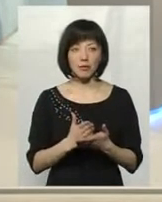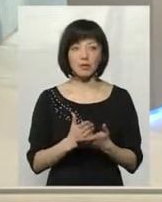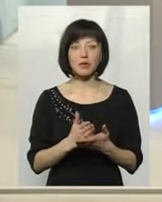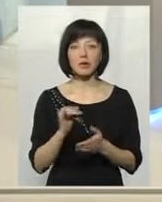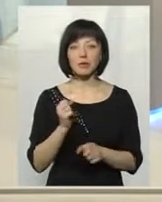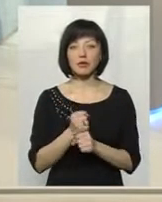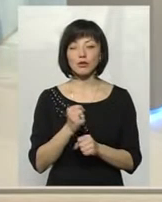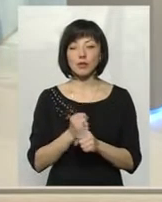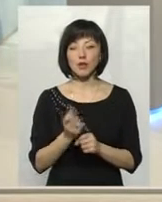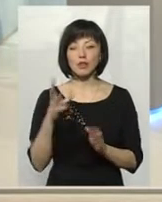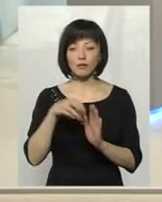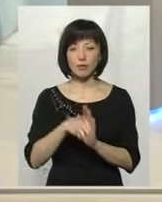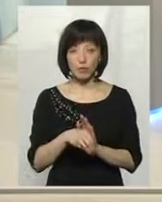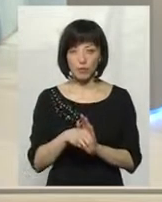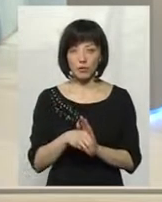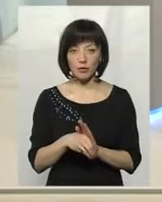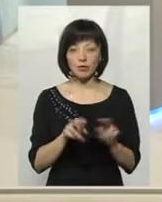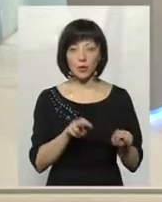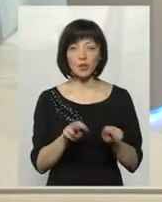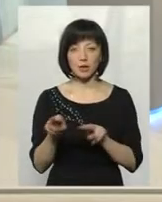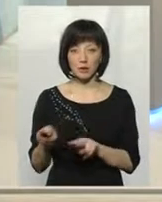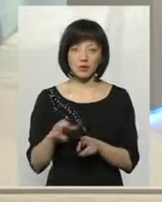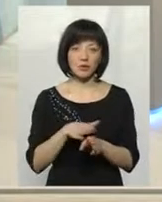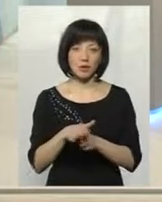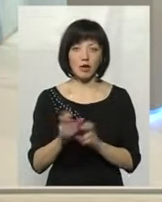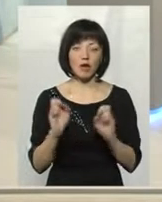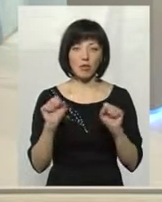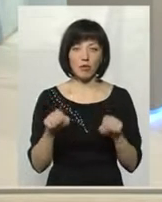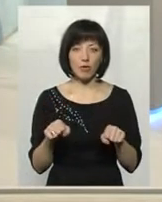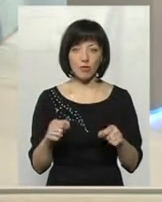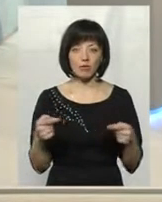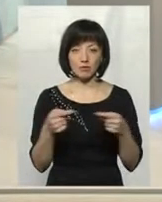маємо працювати в ньому, ну, дотримуватися його якомога